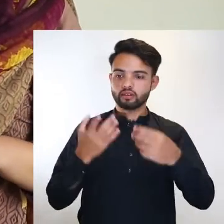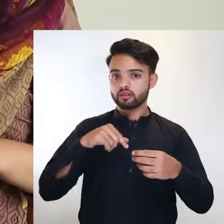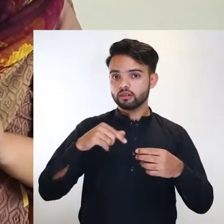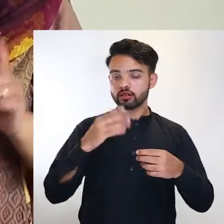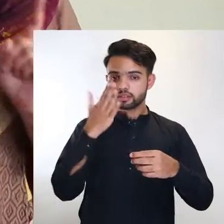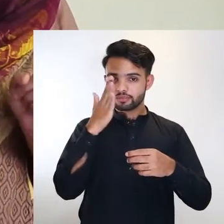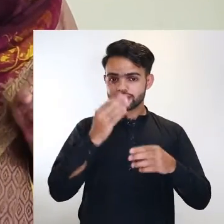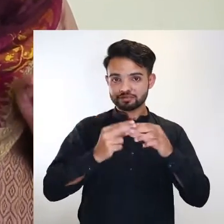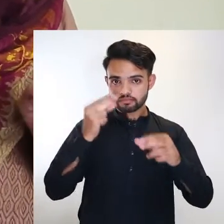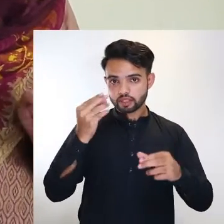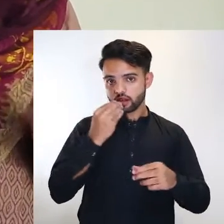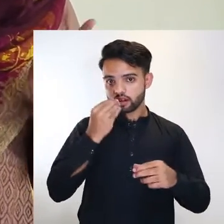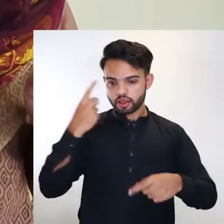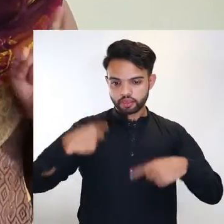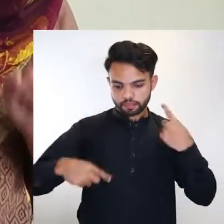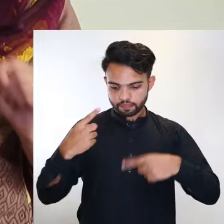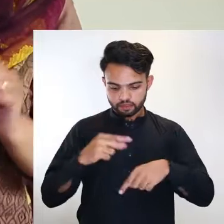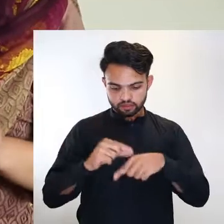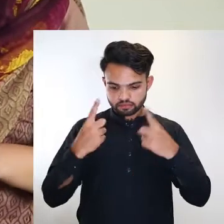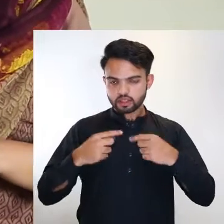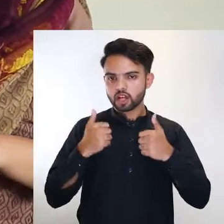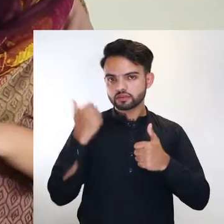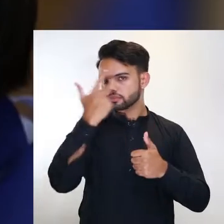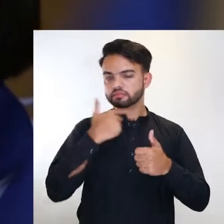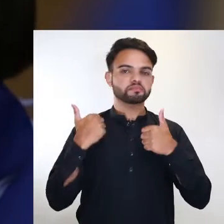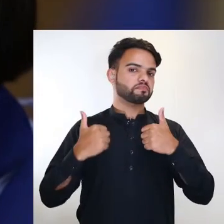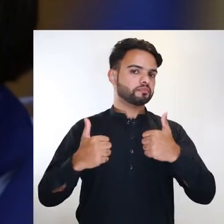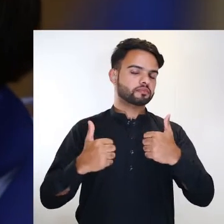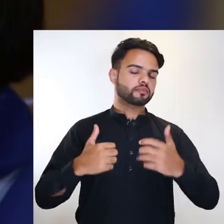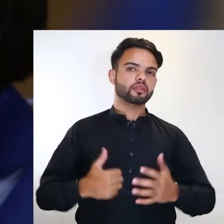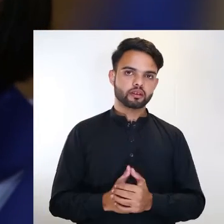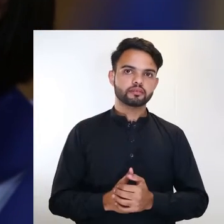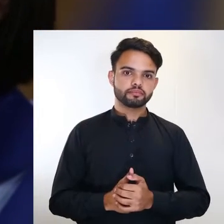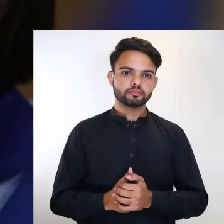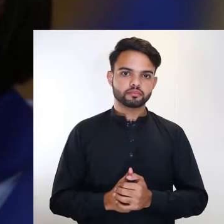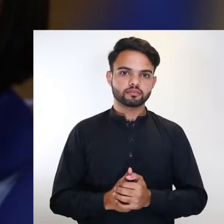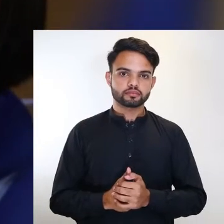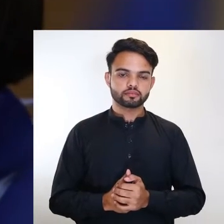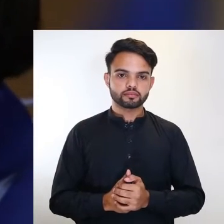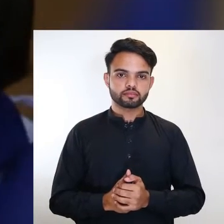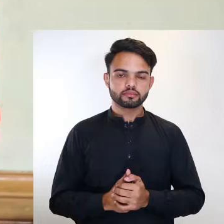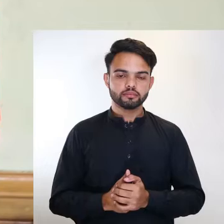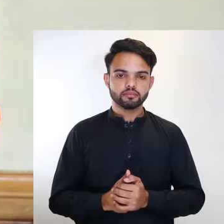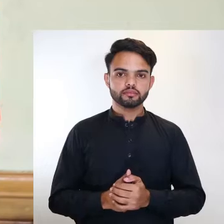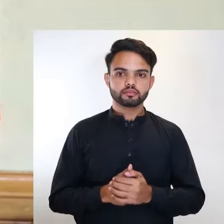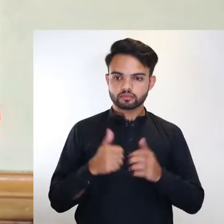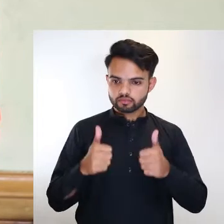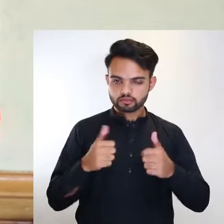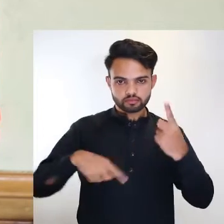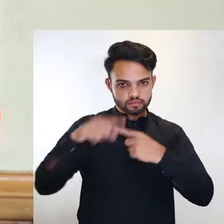खाना चाहिए, पता है उससे जिल्द बहुत अच्छी हो जाती है। स्पेशली समर्स में आप लोग खीरा का इस्तेमाल बहुत किया करो, ठीक